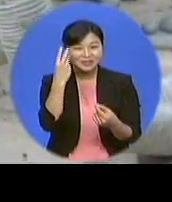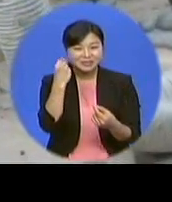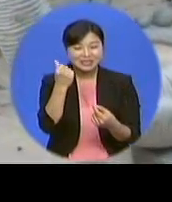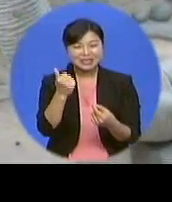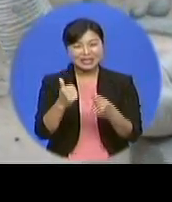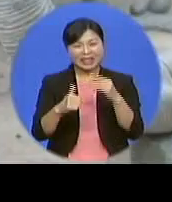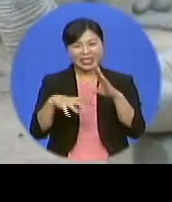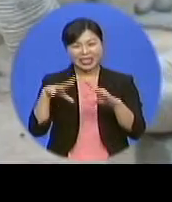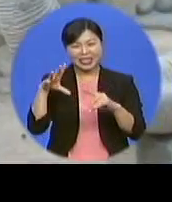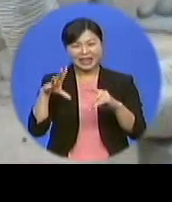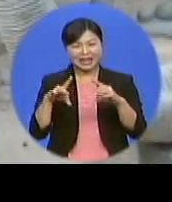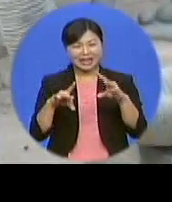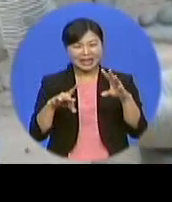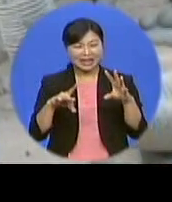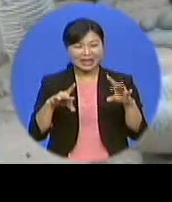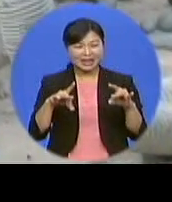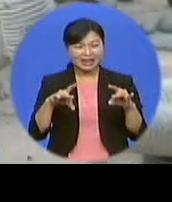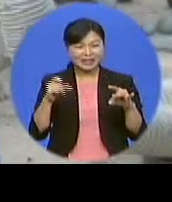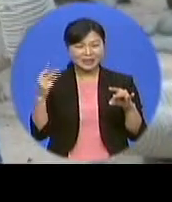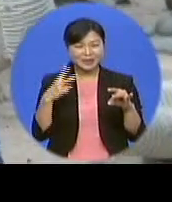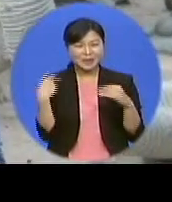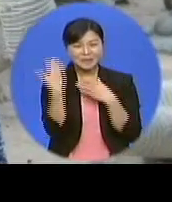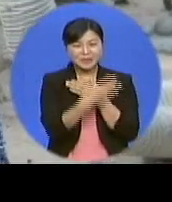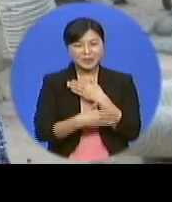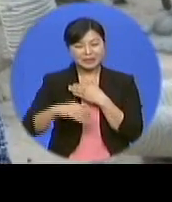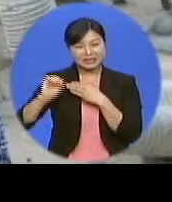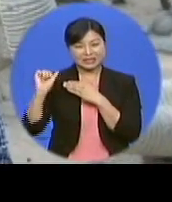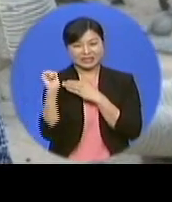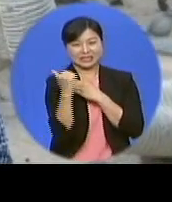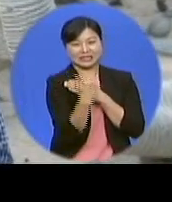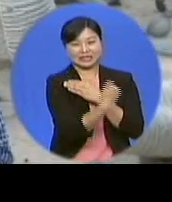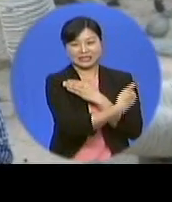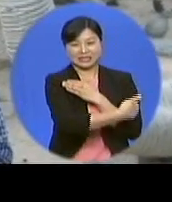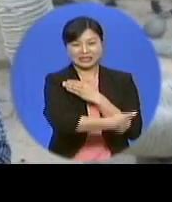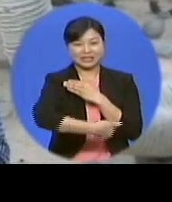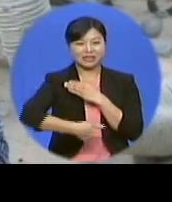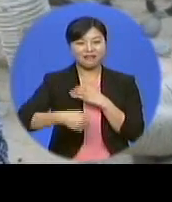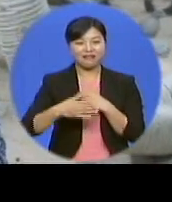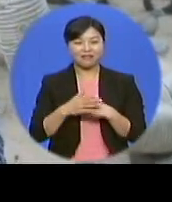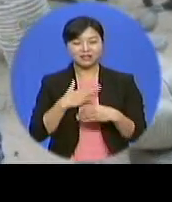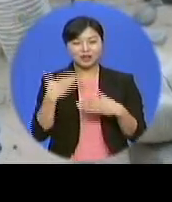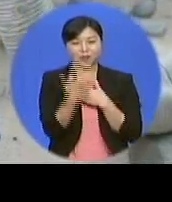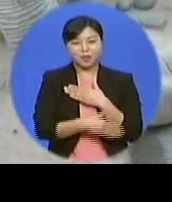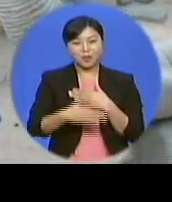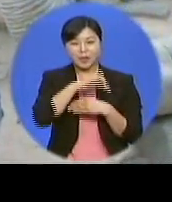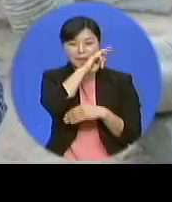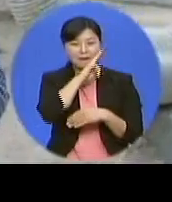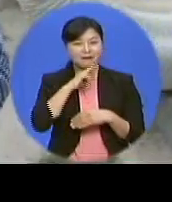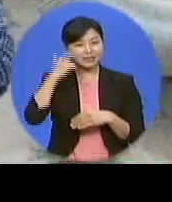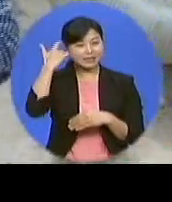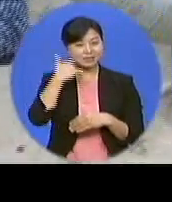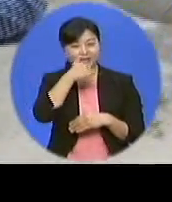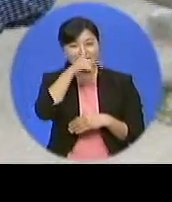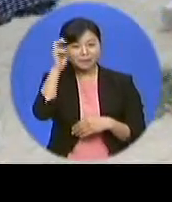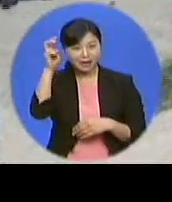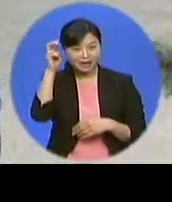좀 착잡하면서요. 온몸을 쑥 감고 있는데 얘가 굉장히 제 몸이 편한가 봐요,